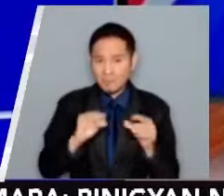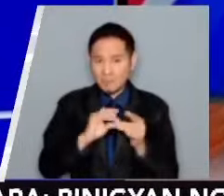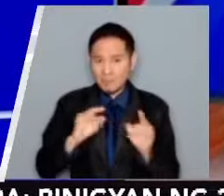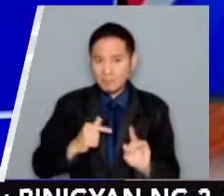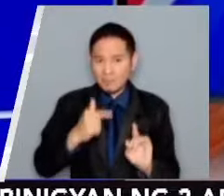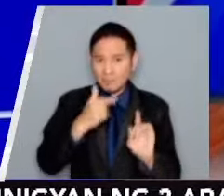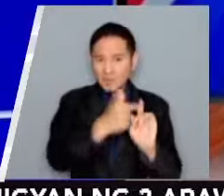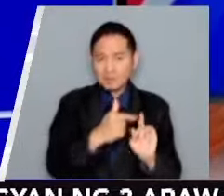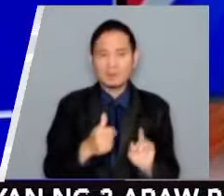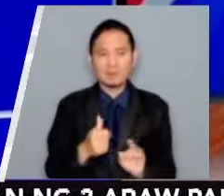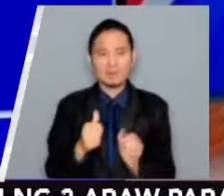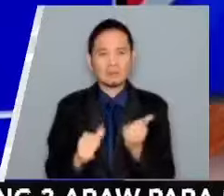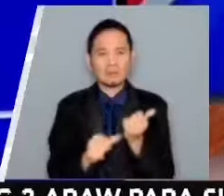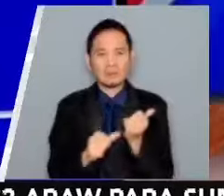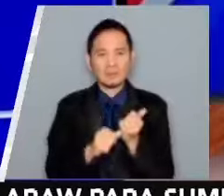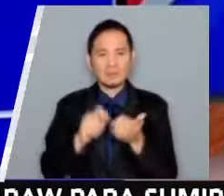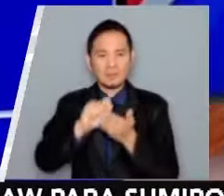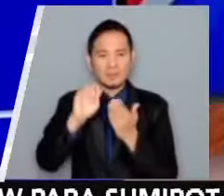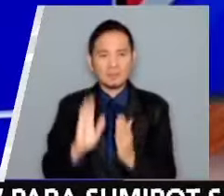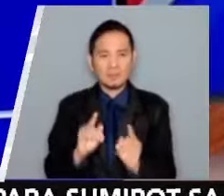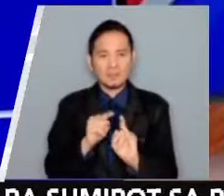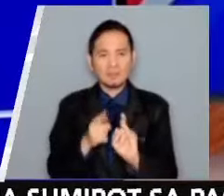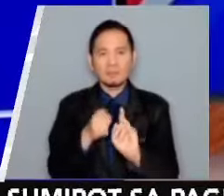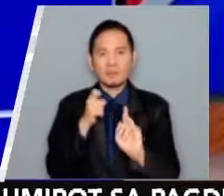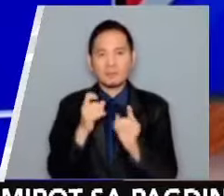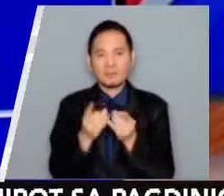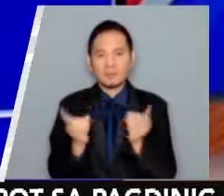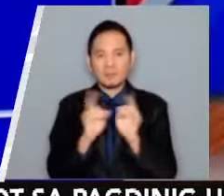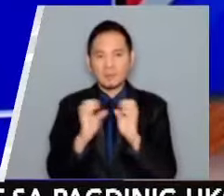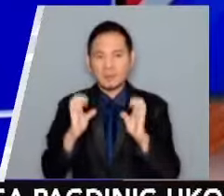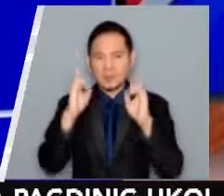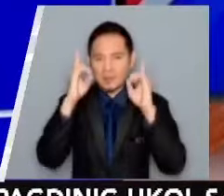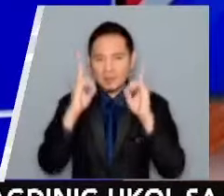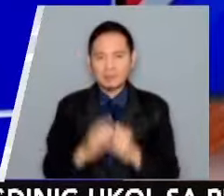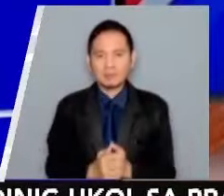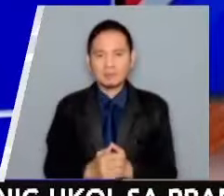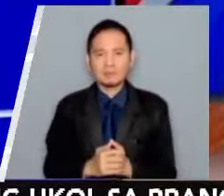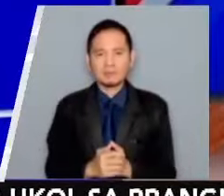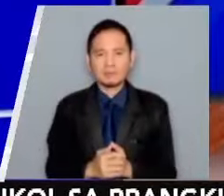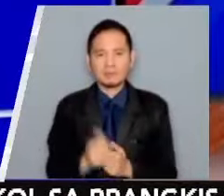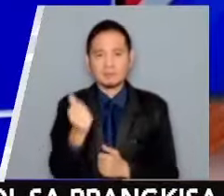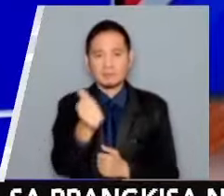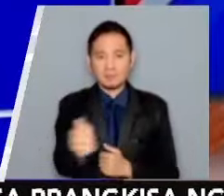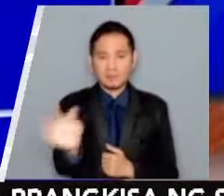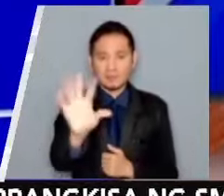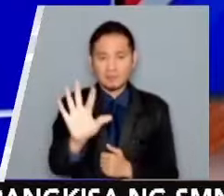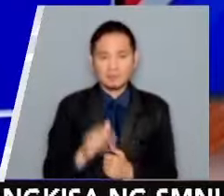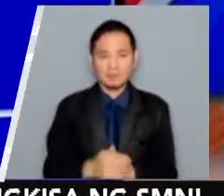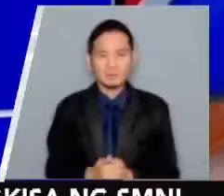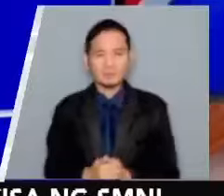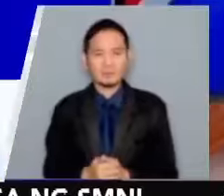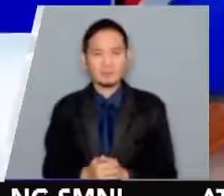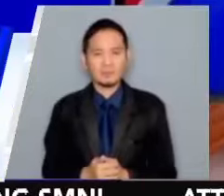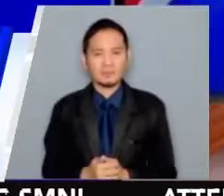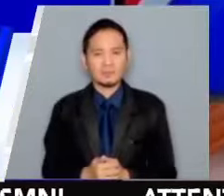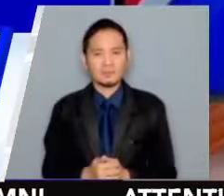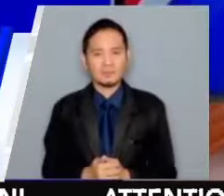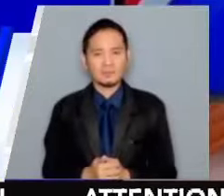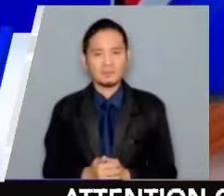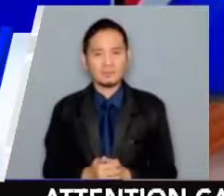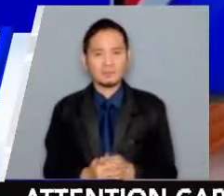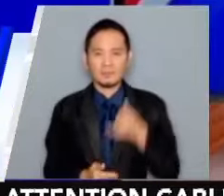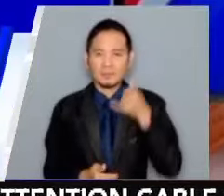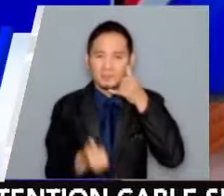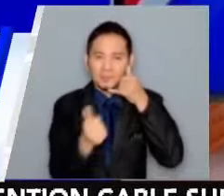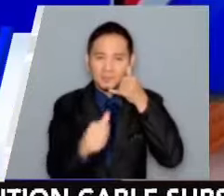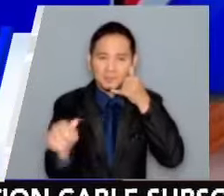Francis Bringas ng Department of Education. Magandang umaga po sa inyo, sir. Hi, good morning, Susan. Good morning sa lahat